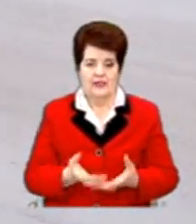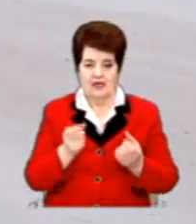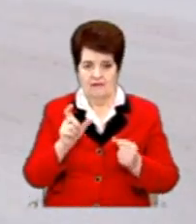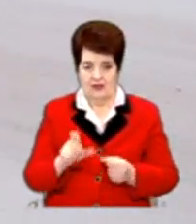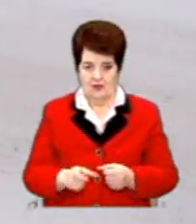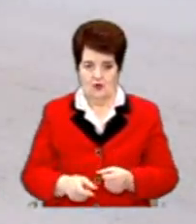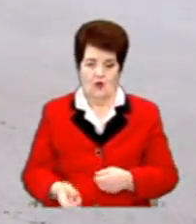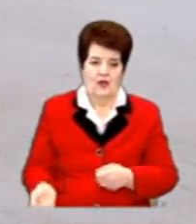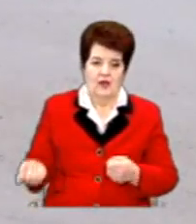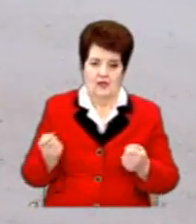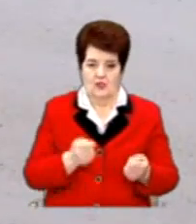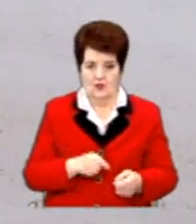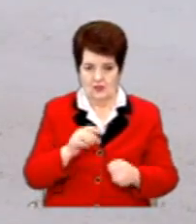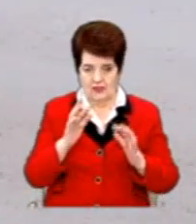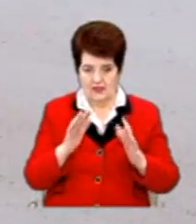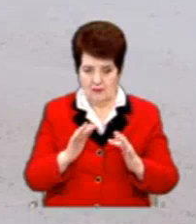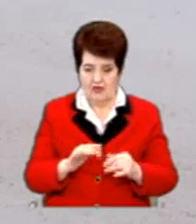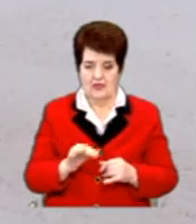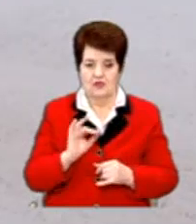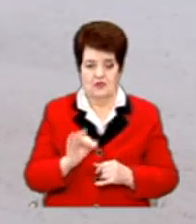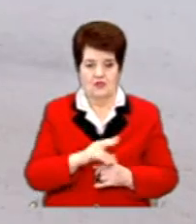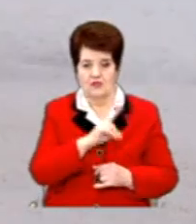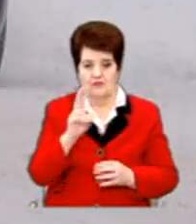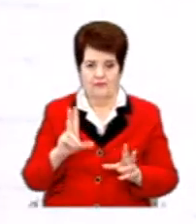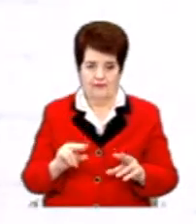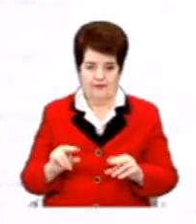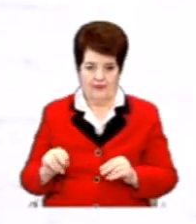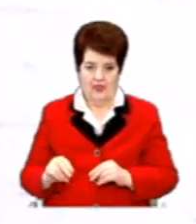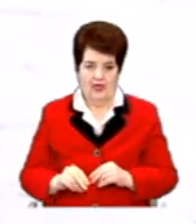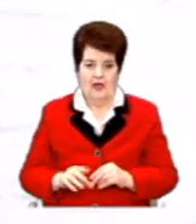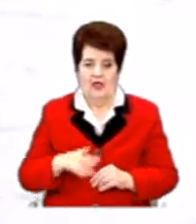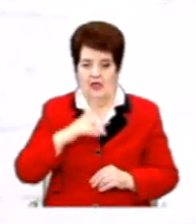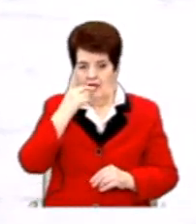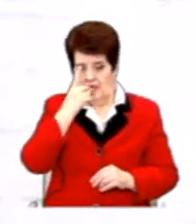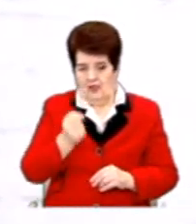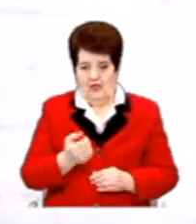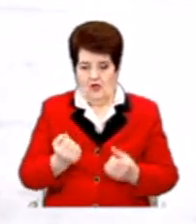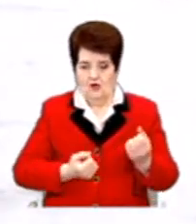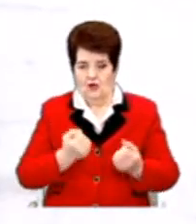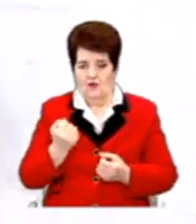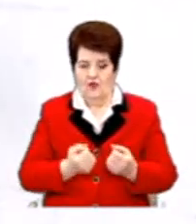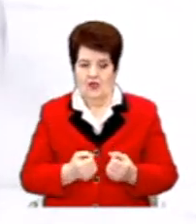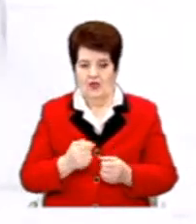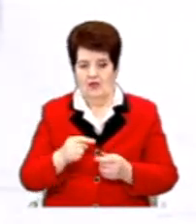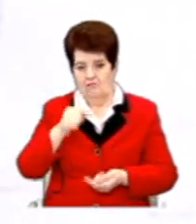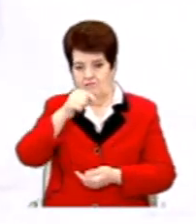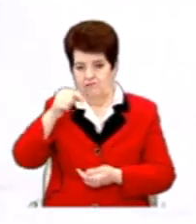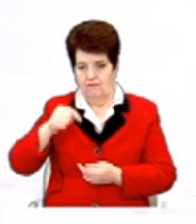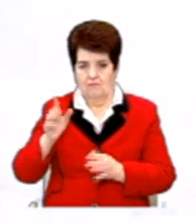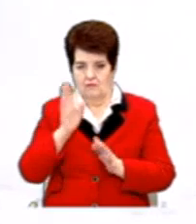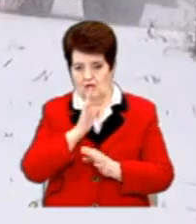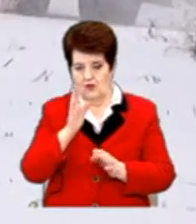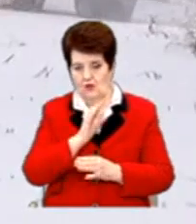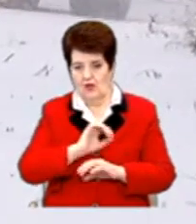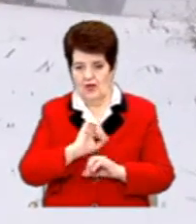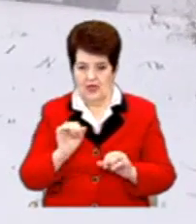să le scoată din nămeți și nimeni nu a avut de suferit. Conducătorii auto sunt atenționați să-și echipeze mijloacele de transport potrivit sezonului rece,